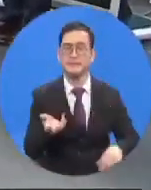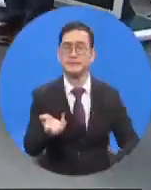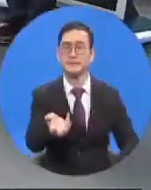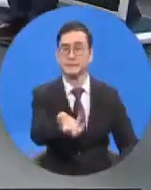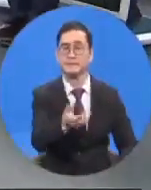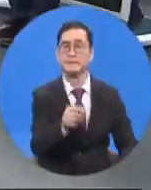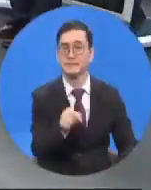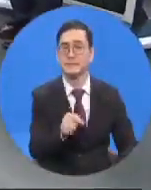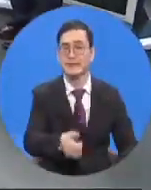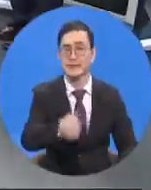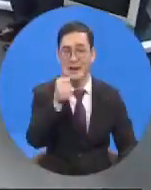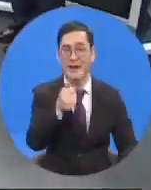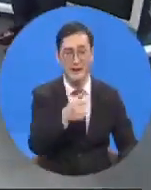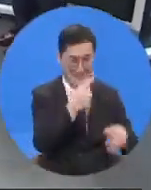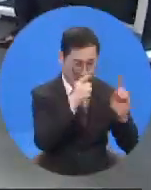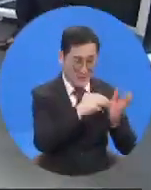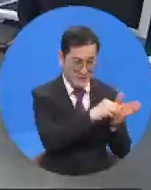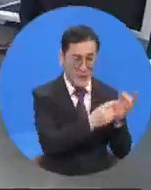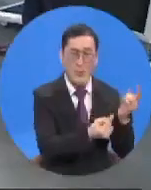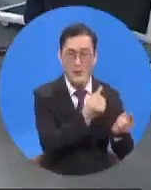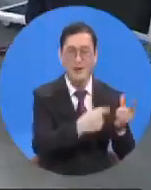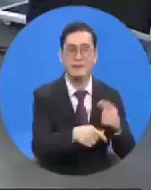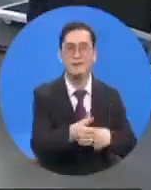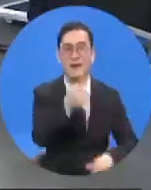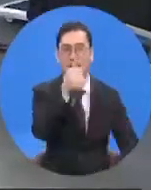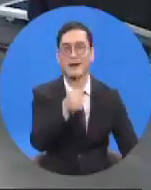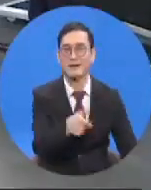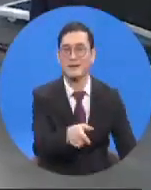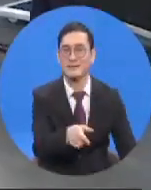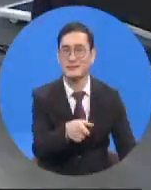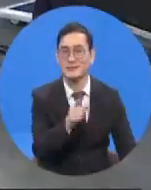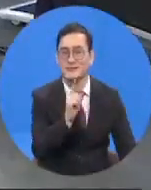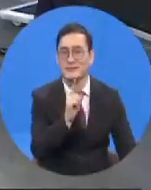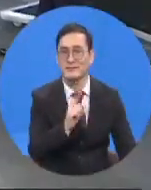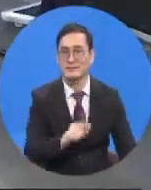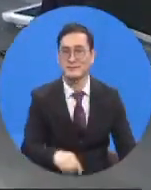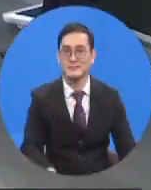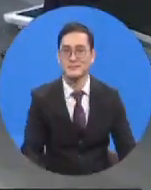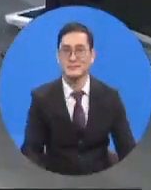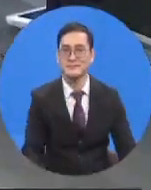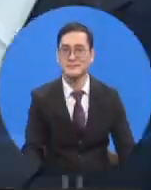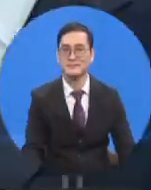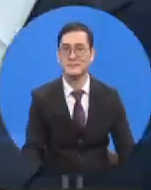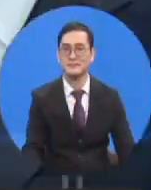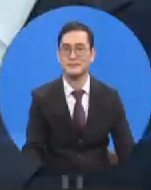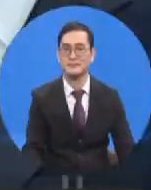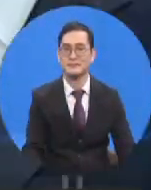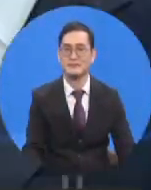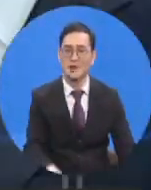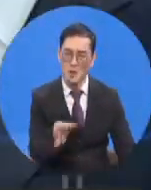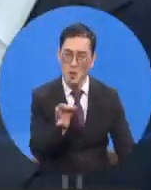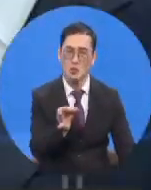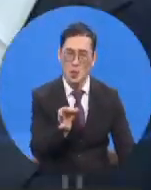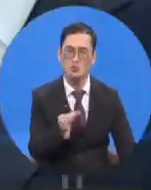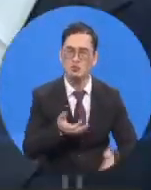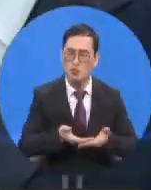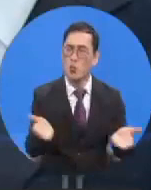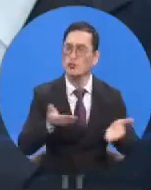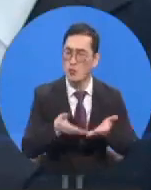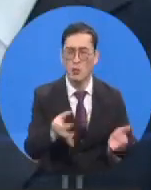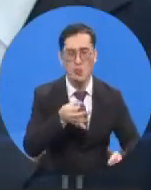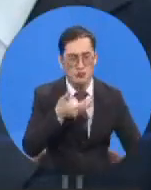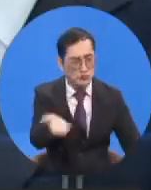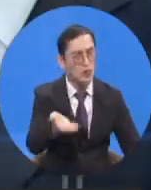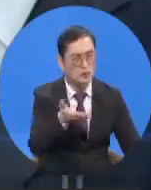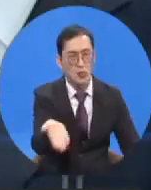값진 경험이 되지 않겠냐, 이런 취지는 굉장히 좋은 내용 같아요. 그런데 이제 자꾸 지원금 얘기가 계속 나오다